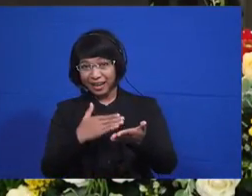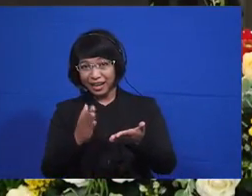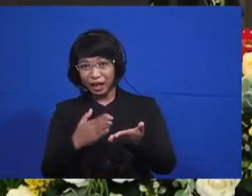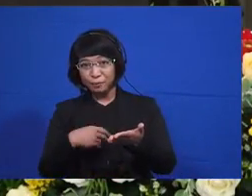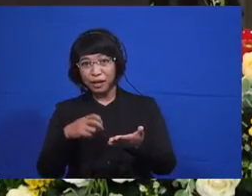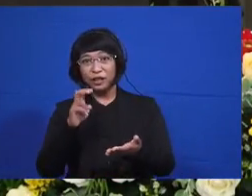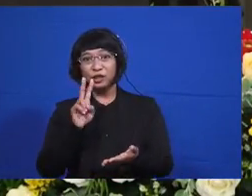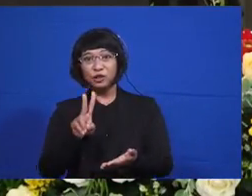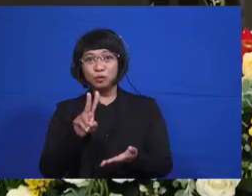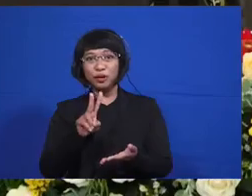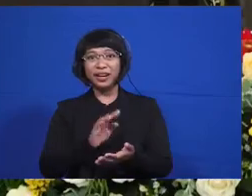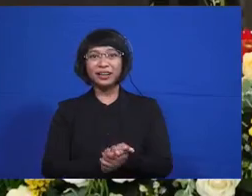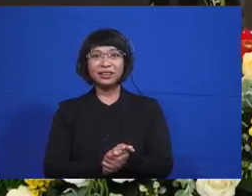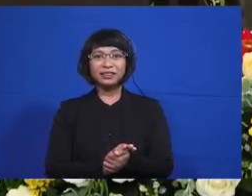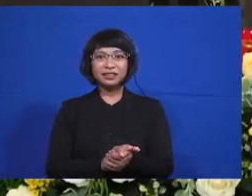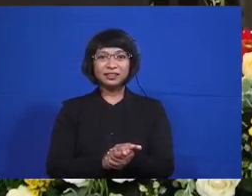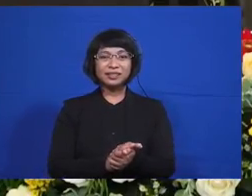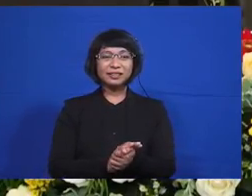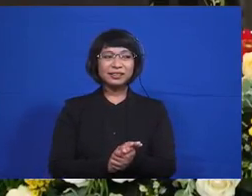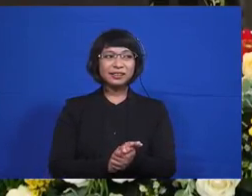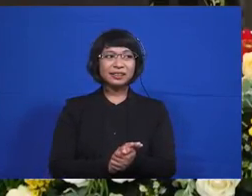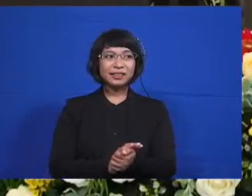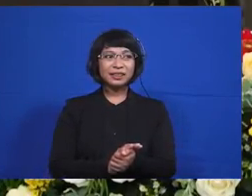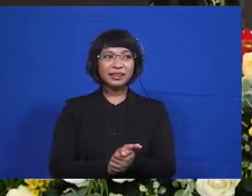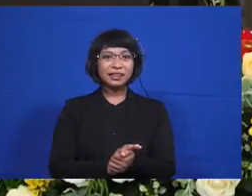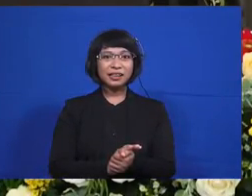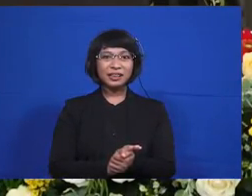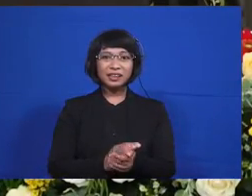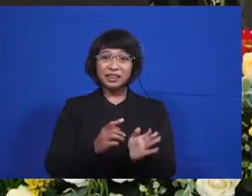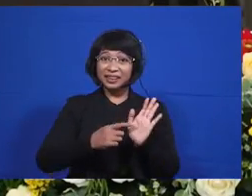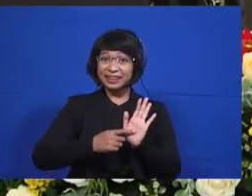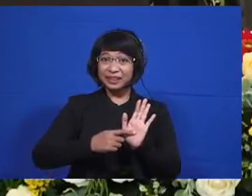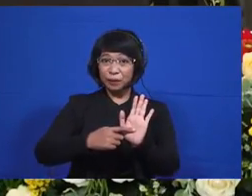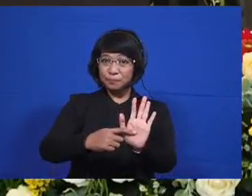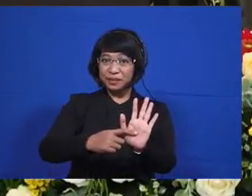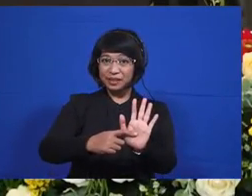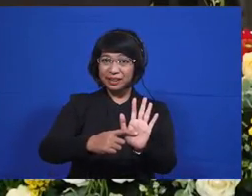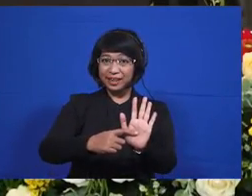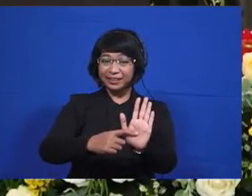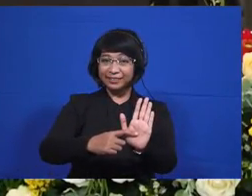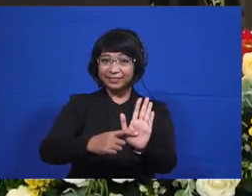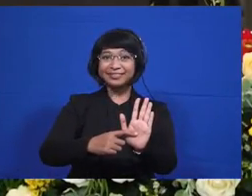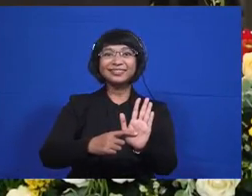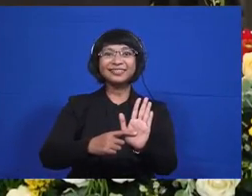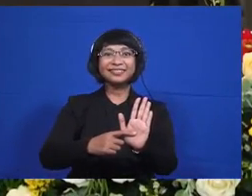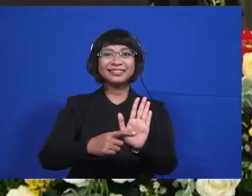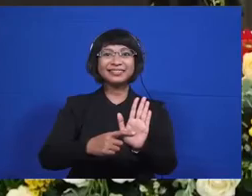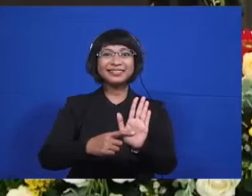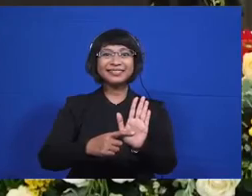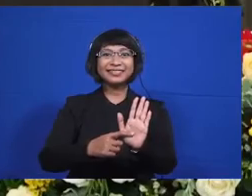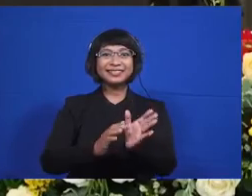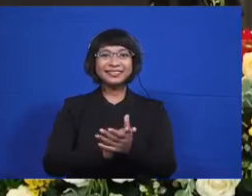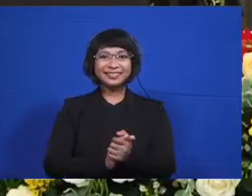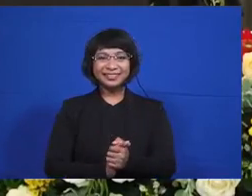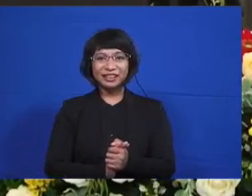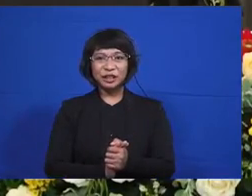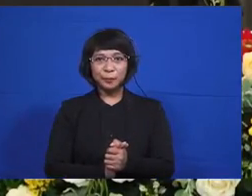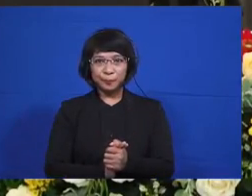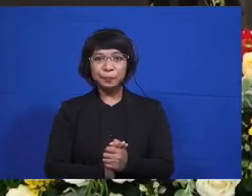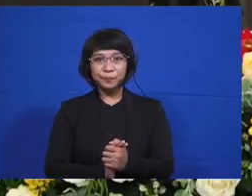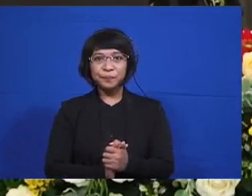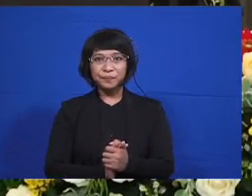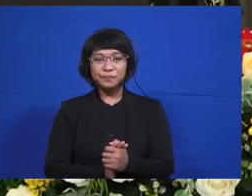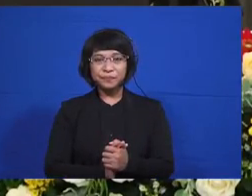di jelentrehke apa ya? Diterangkan, dijelaskan secara cukup tajam, cukup